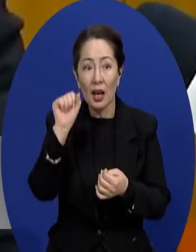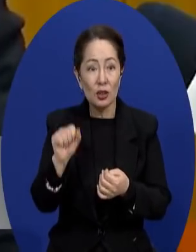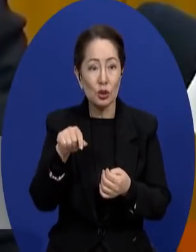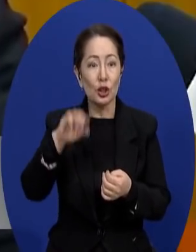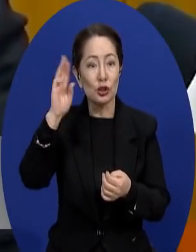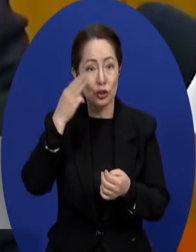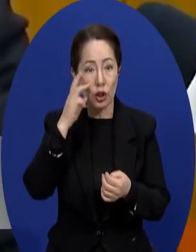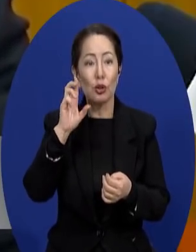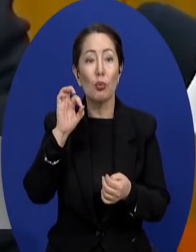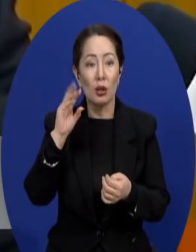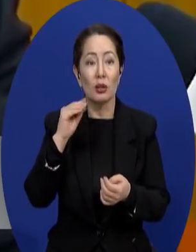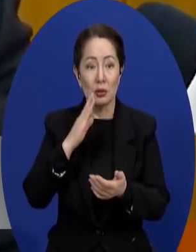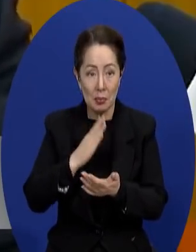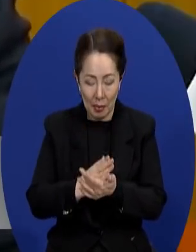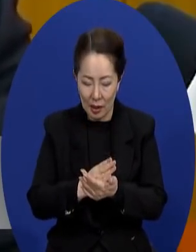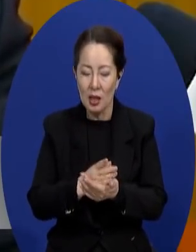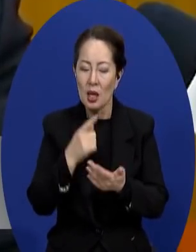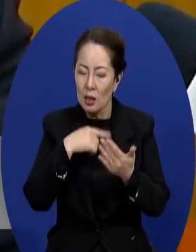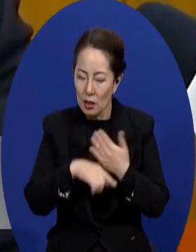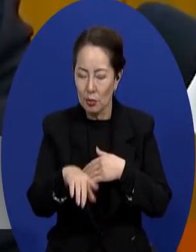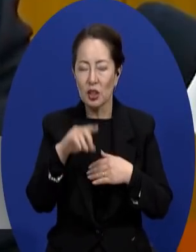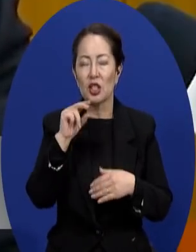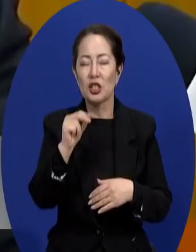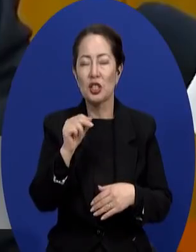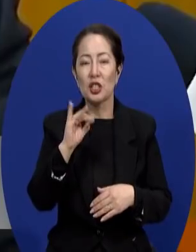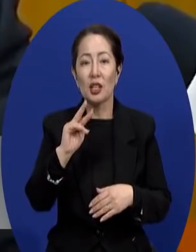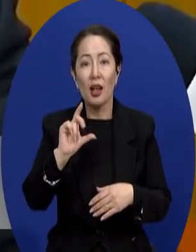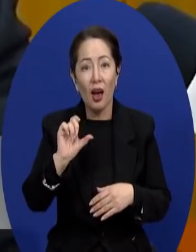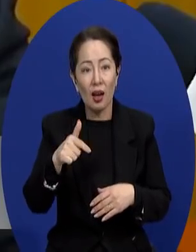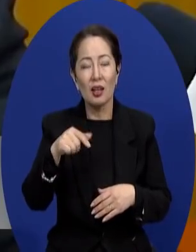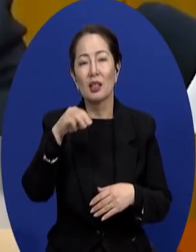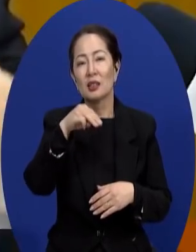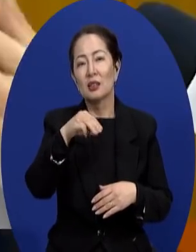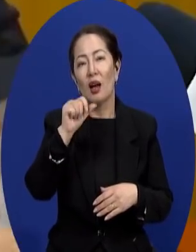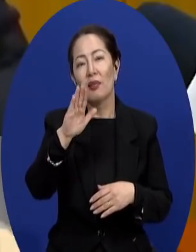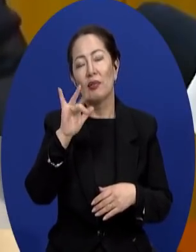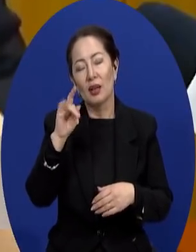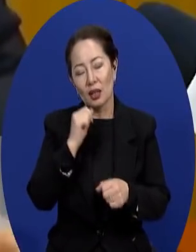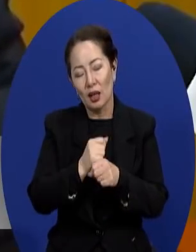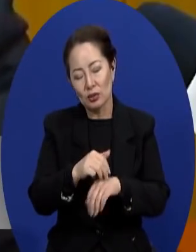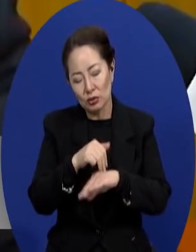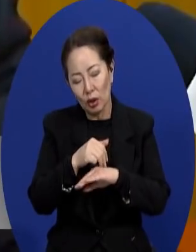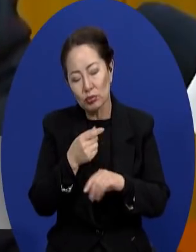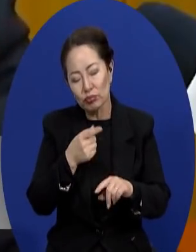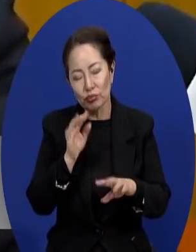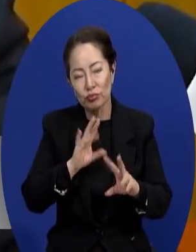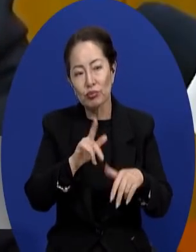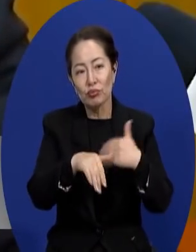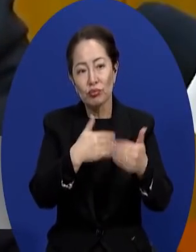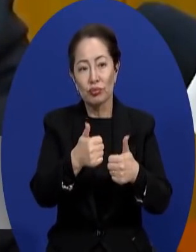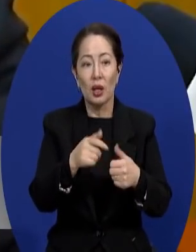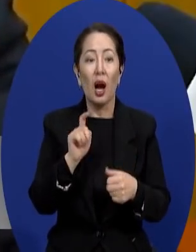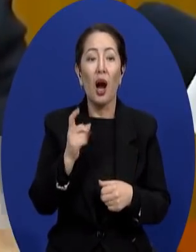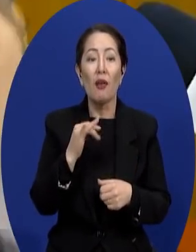учраас энэ чингэлэг тээврийн ажил цаашдаа тогтвортой нэмэгдээд хэвийн горимд орох байхаа гэж найдаж